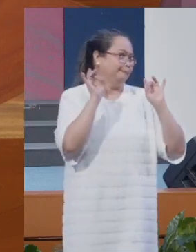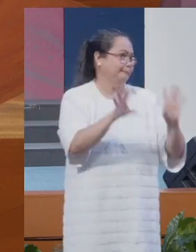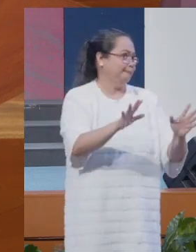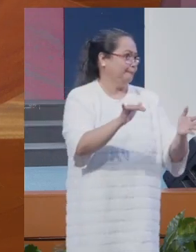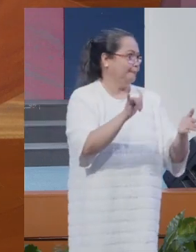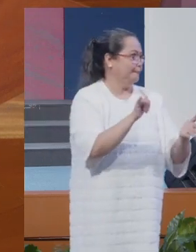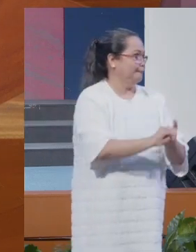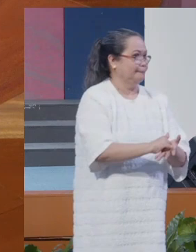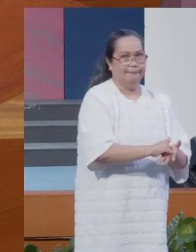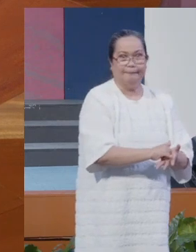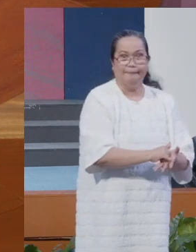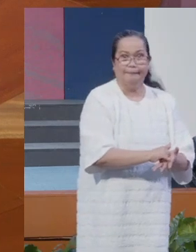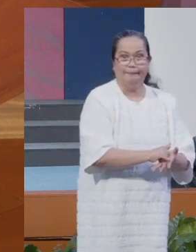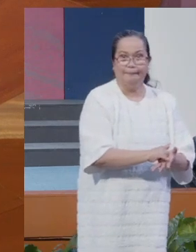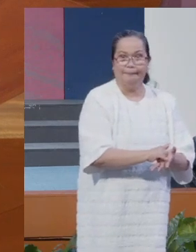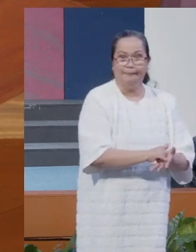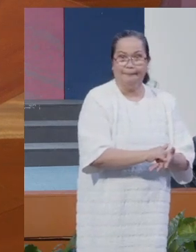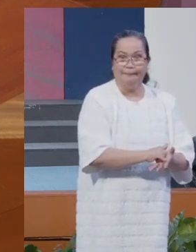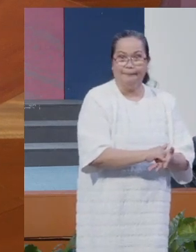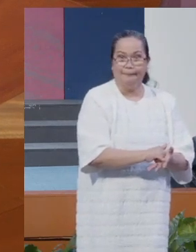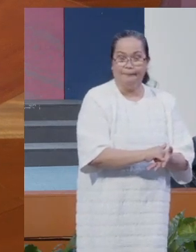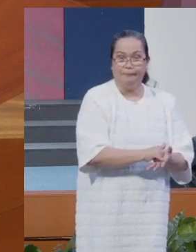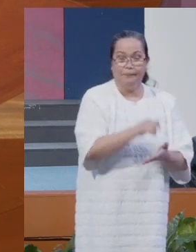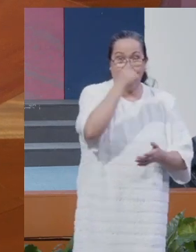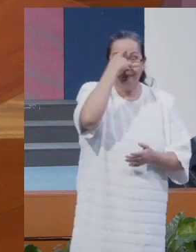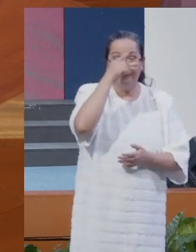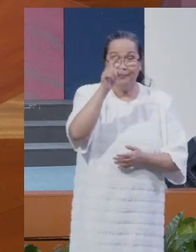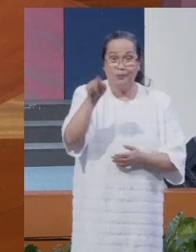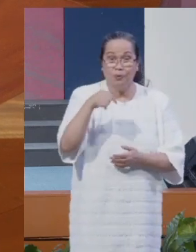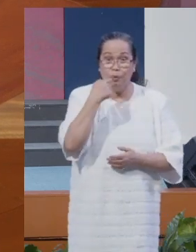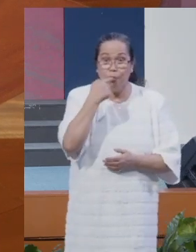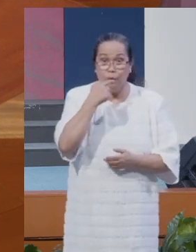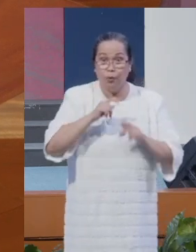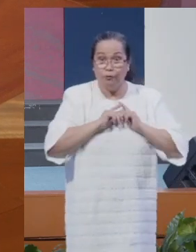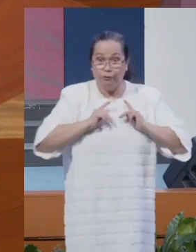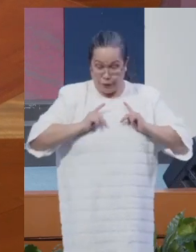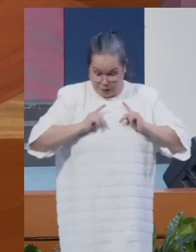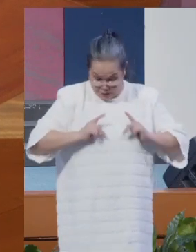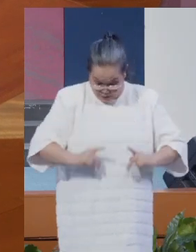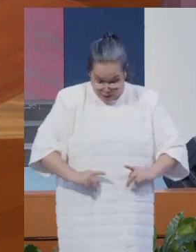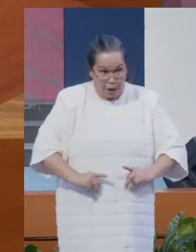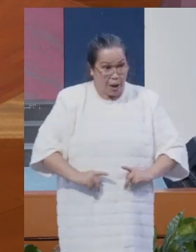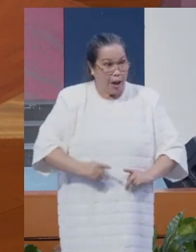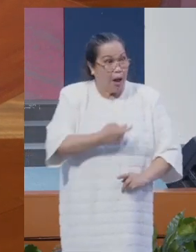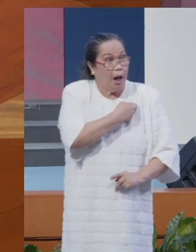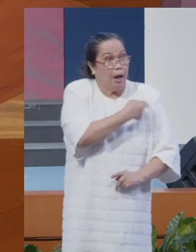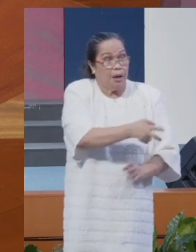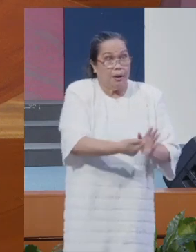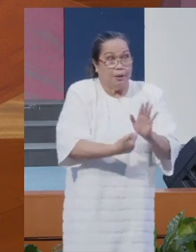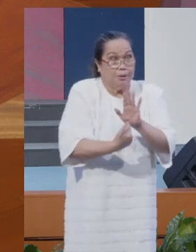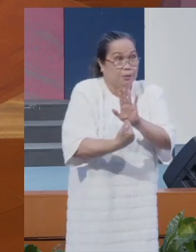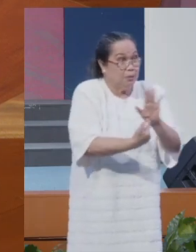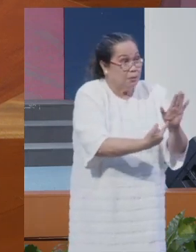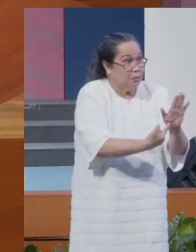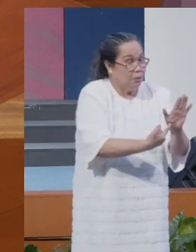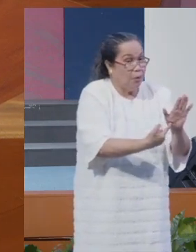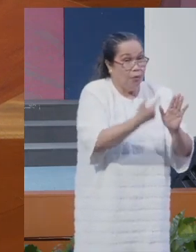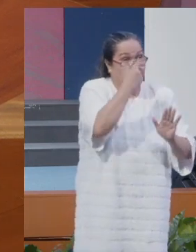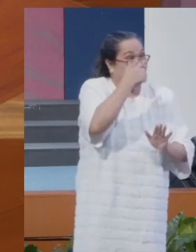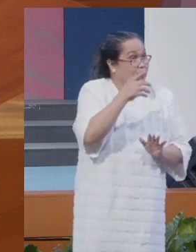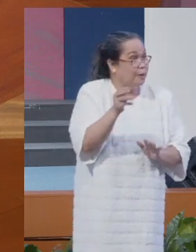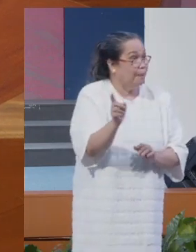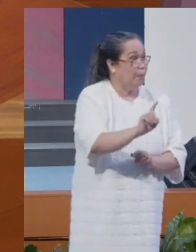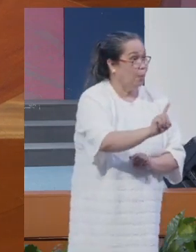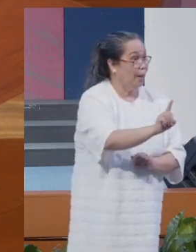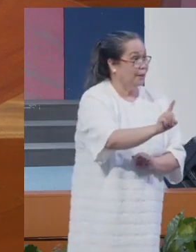pagdating. Para sa kanila, sa mga Pariseo, sa mga relihiyoso, para sa kanila,